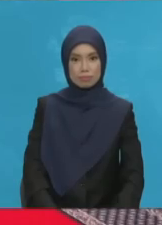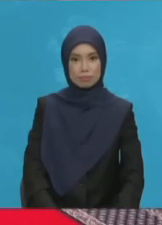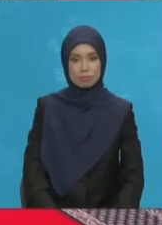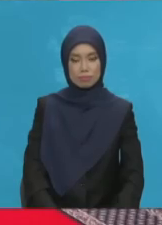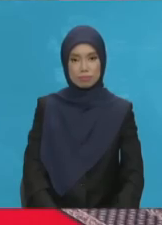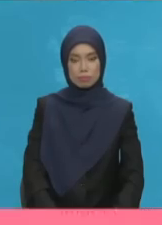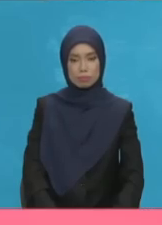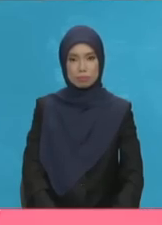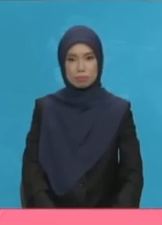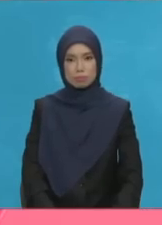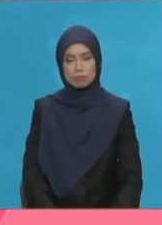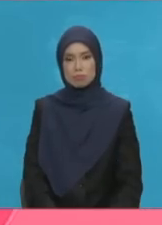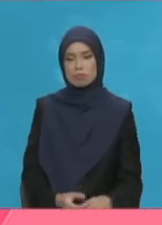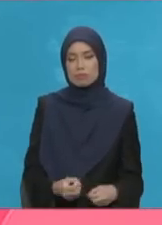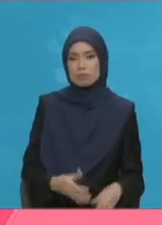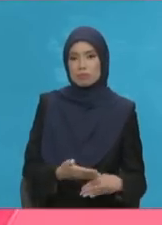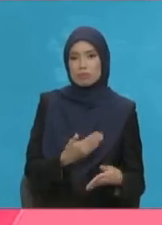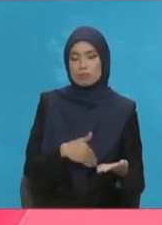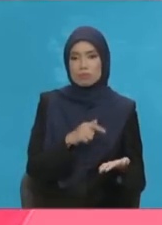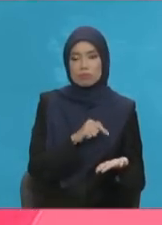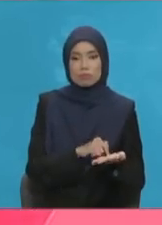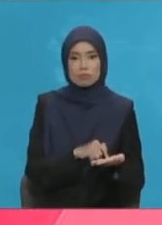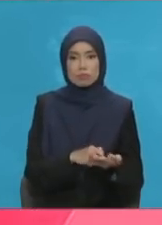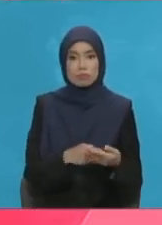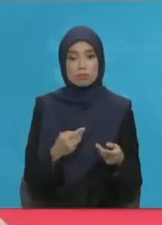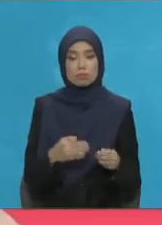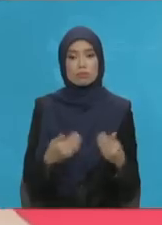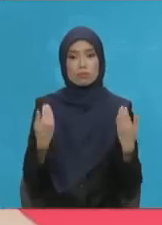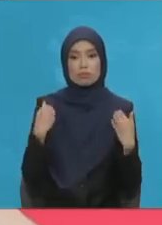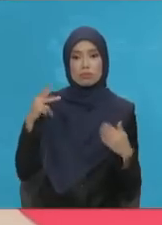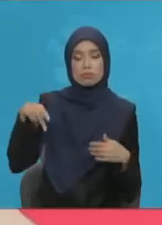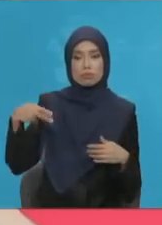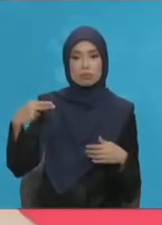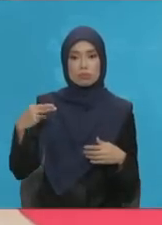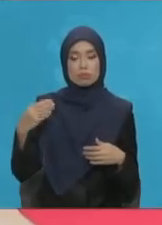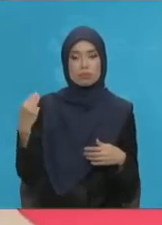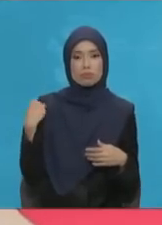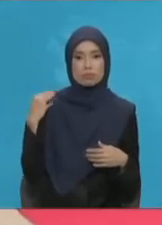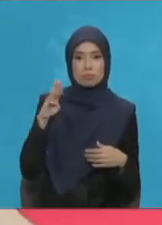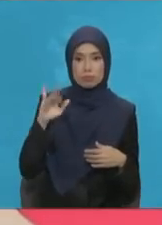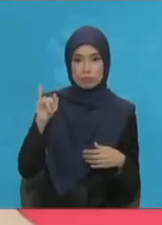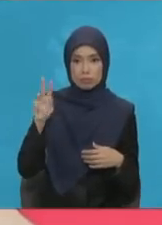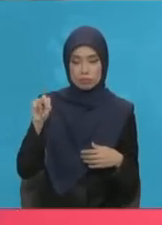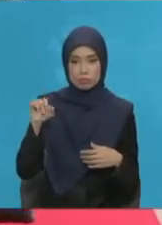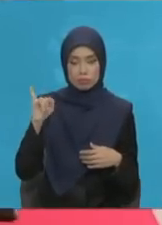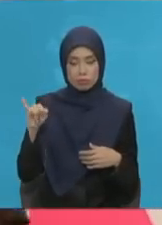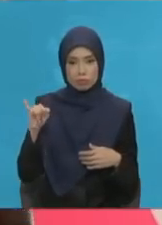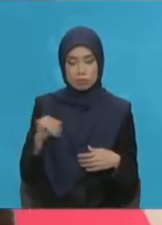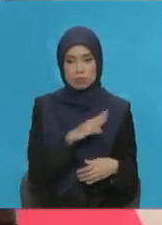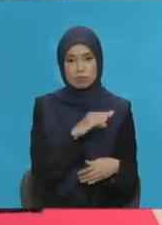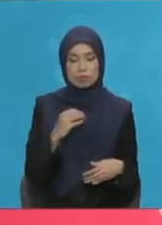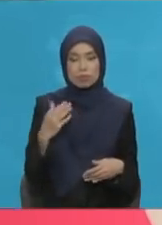diikuti oleh yang dimuliakan pihak mantribini serta dayang-dayang membawa gangsa-gangsa